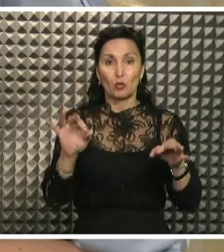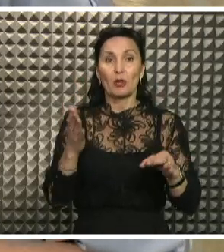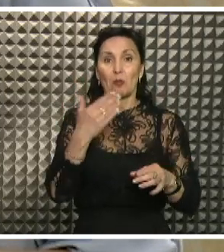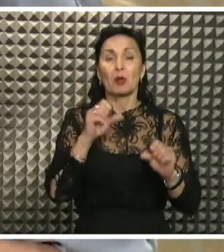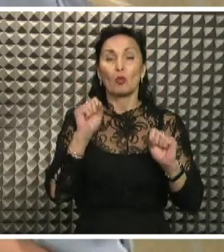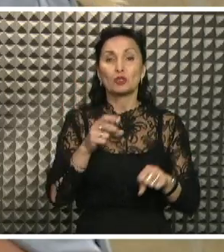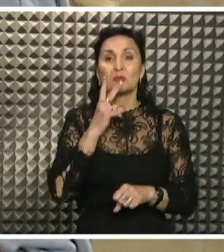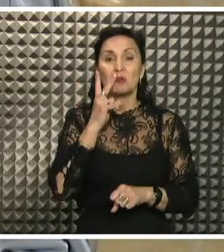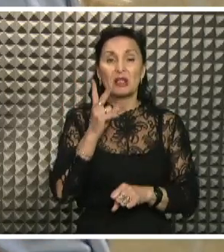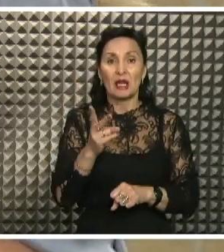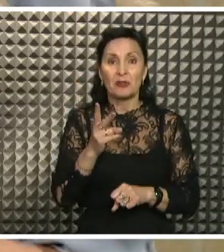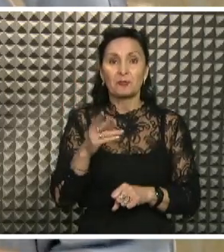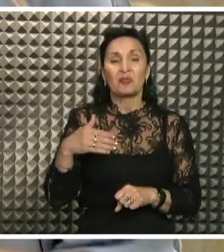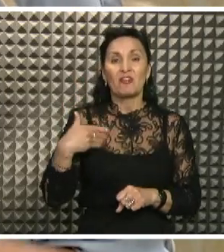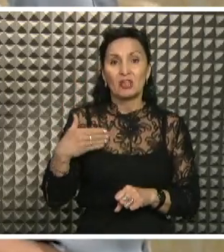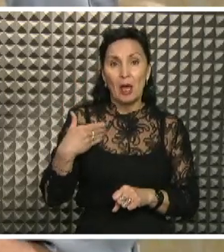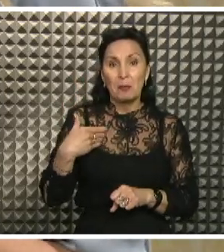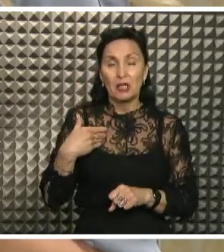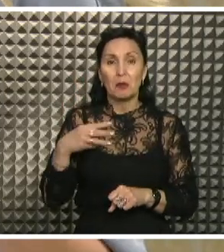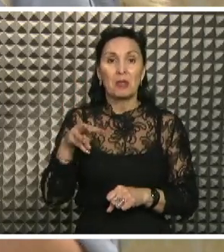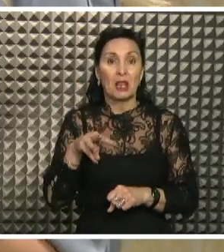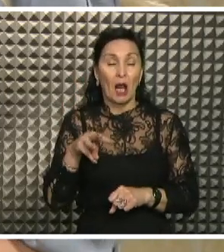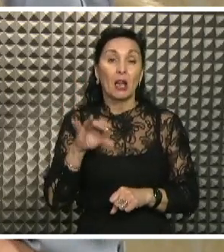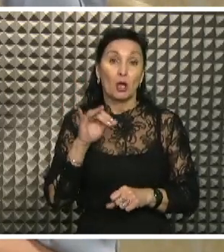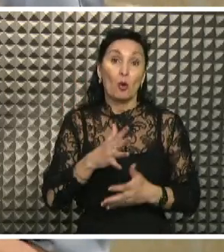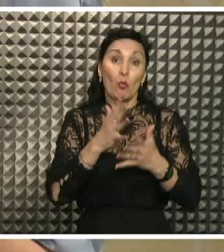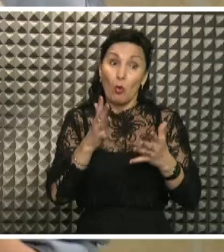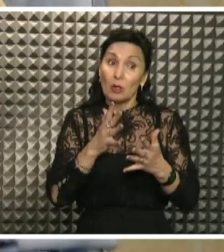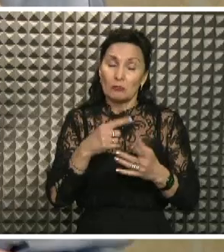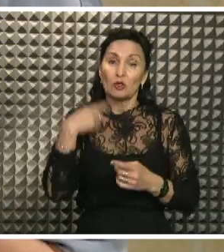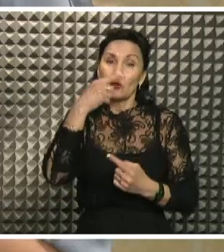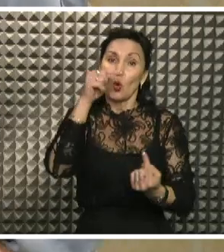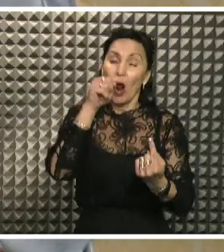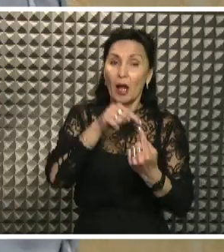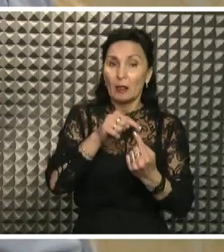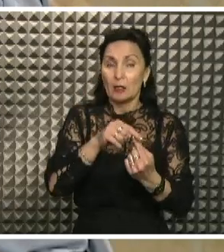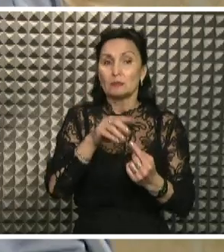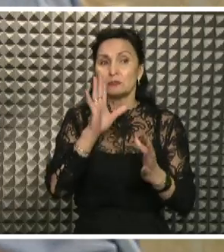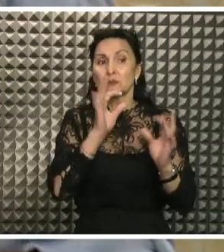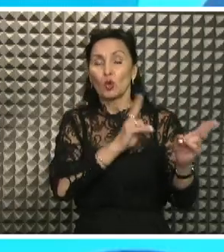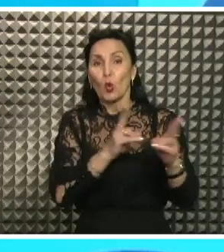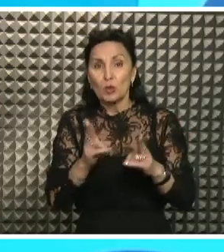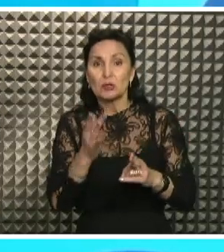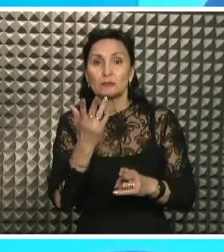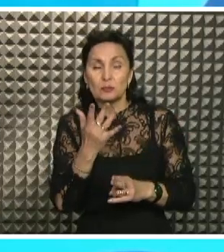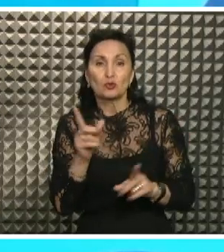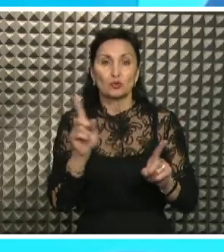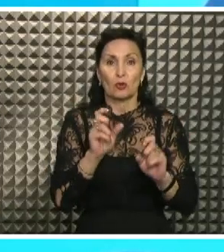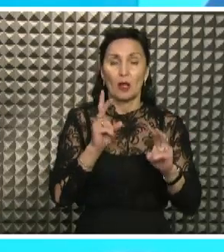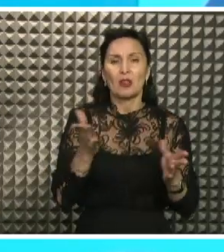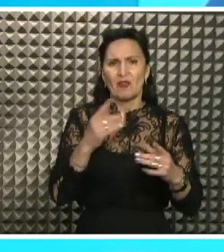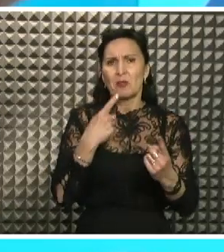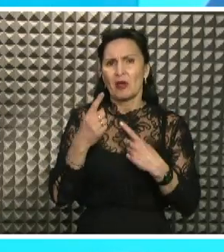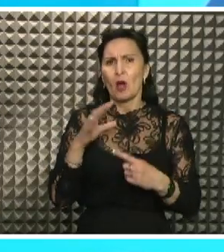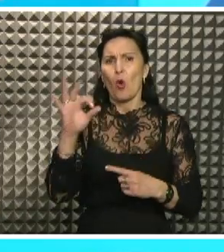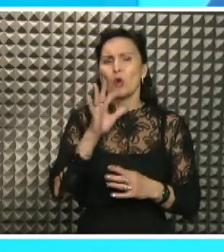можем смотреть витамины, минералы и уже более индивидуально определять дозы и режим приема. Тамара Владимировна, давайте поговорим